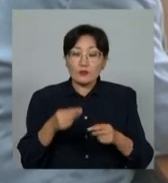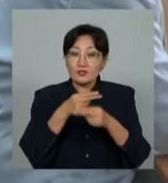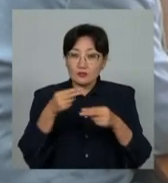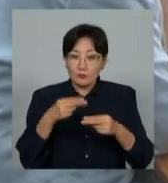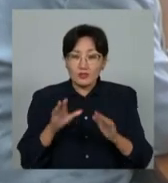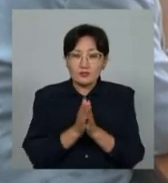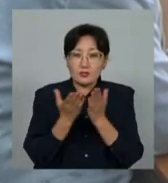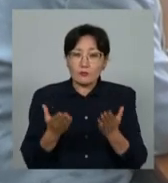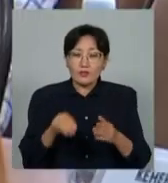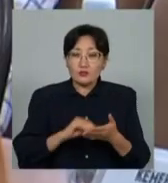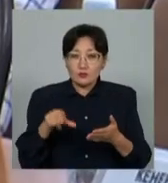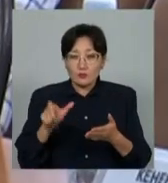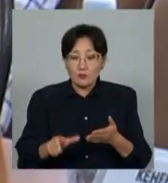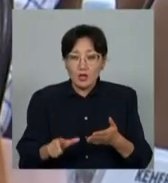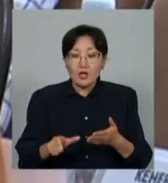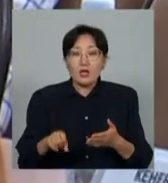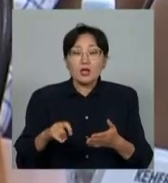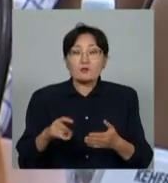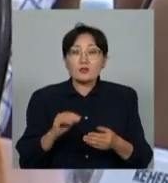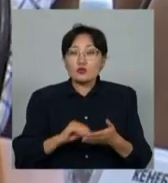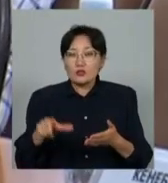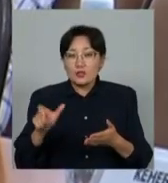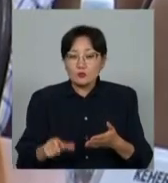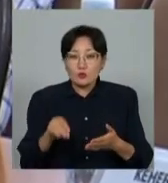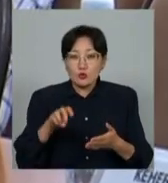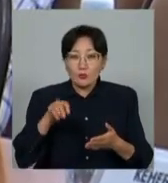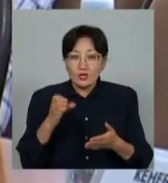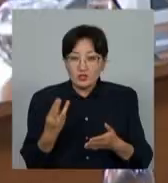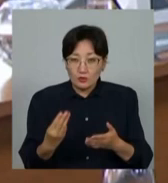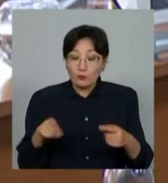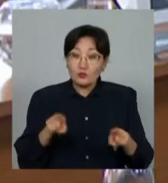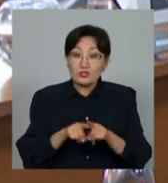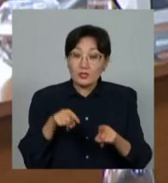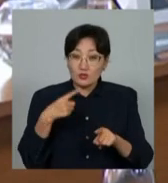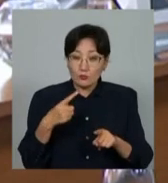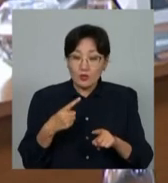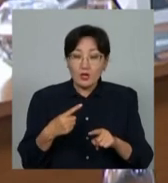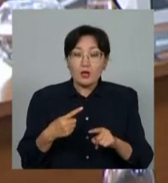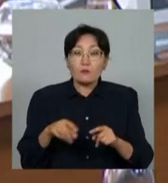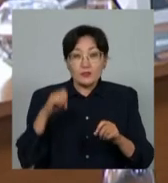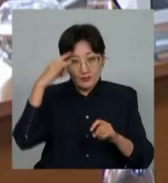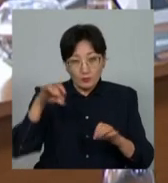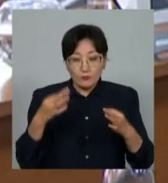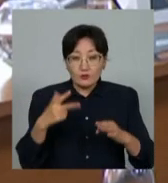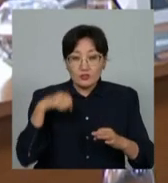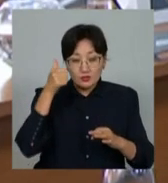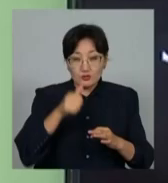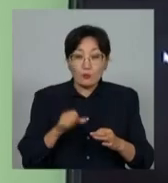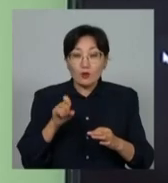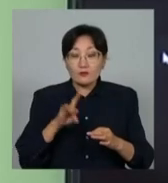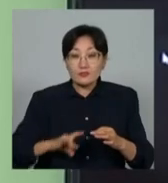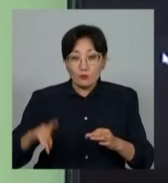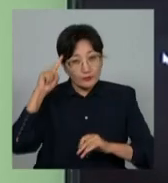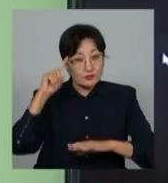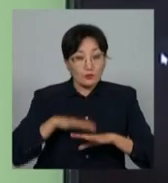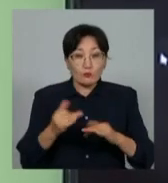мақалалардың, кітаптардың авторы, публицист, қарымды журналист Жұмаш Айтжұманұлы осылай дейді. Ел егемендігінің 30 жылдығына орай Әуезов ауданының